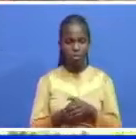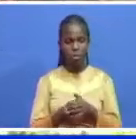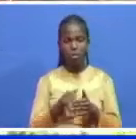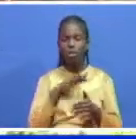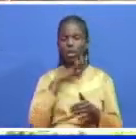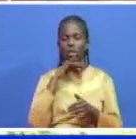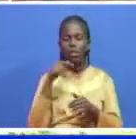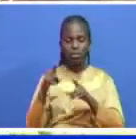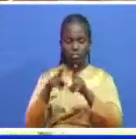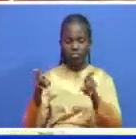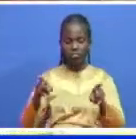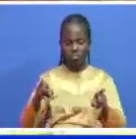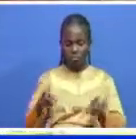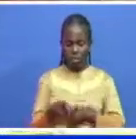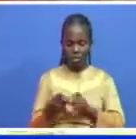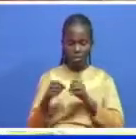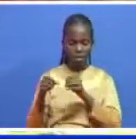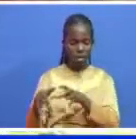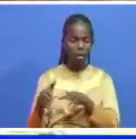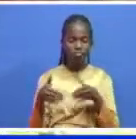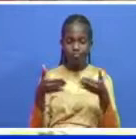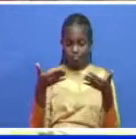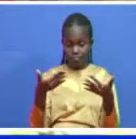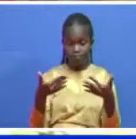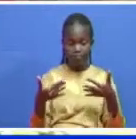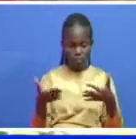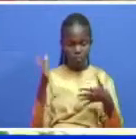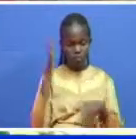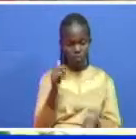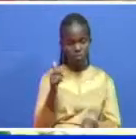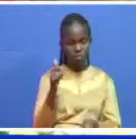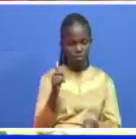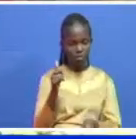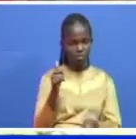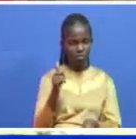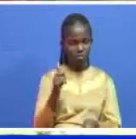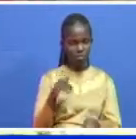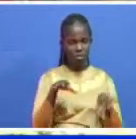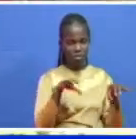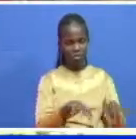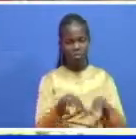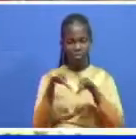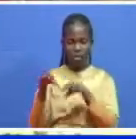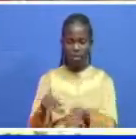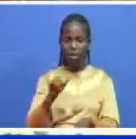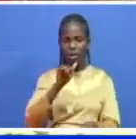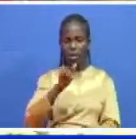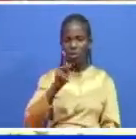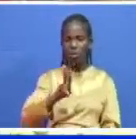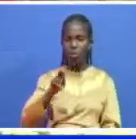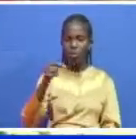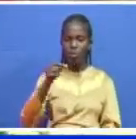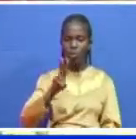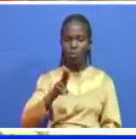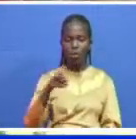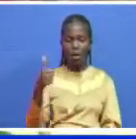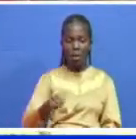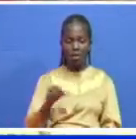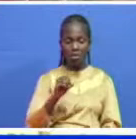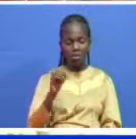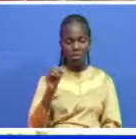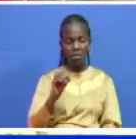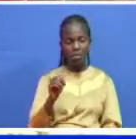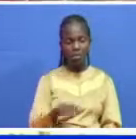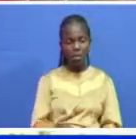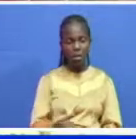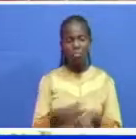ila siyake ya Nindo Mavuti. Nikuwezi wa juu, tasoko ito ya Ikungu ba hiyo umwe. Kuhuwa ndo malekasi wa madhangu